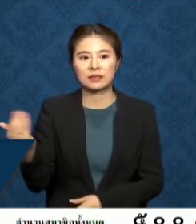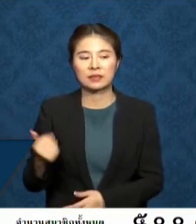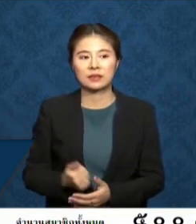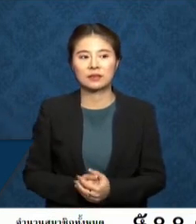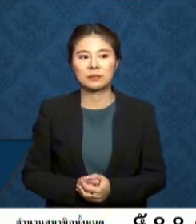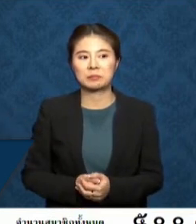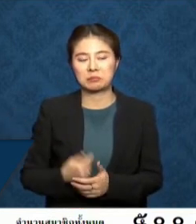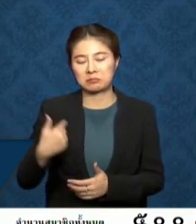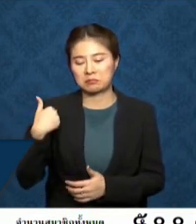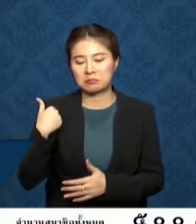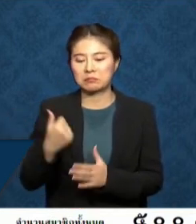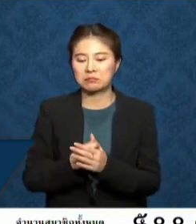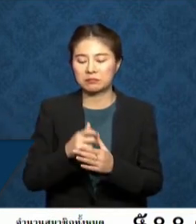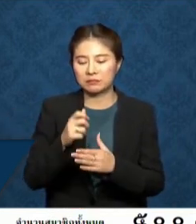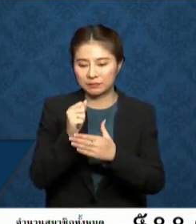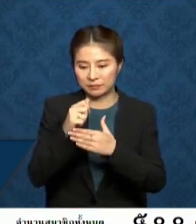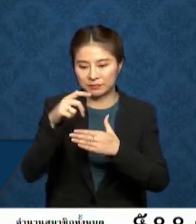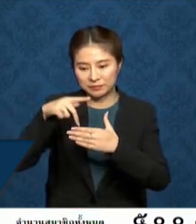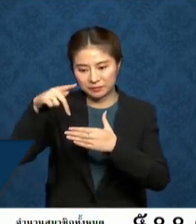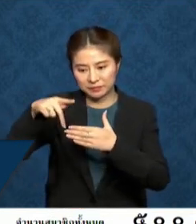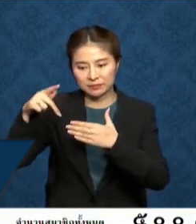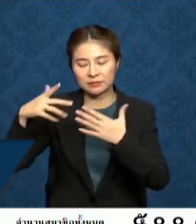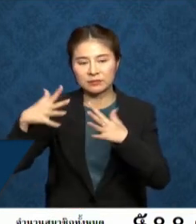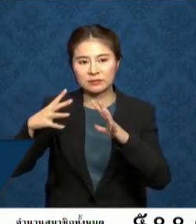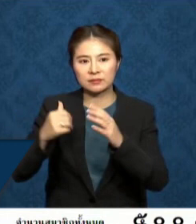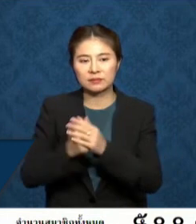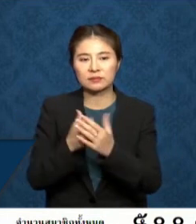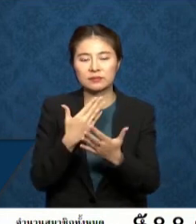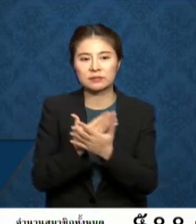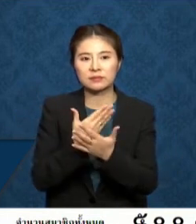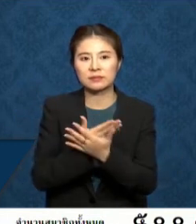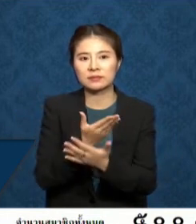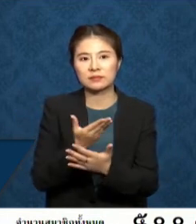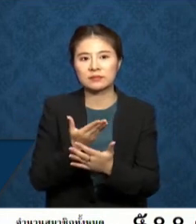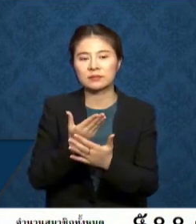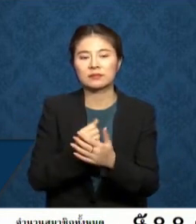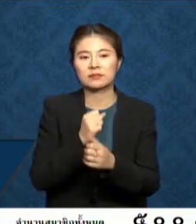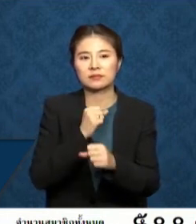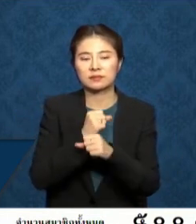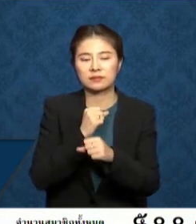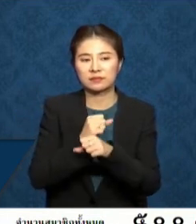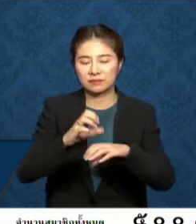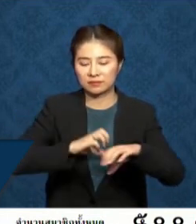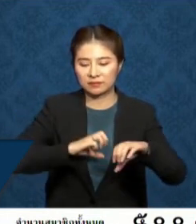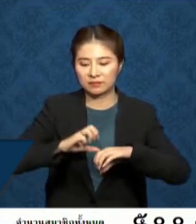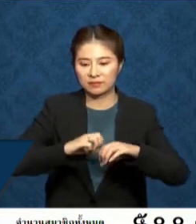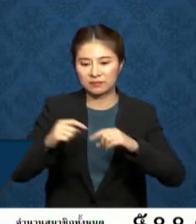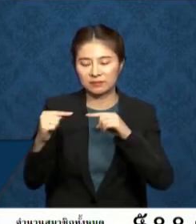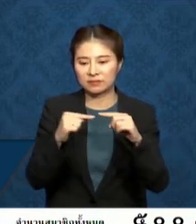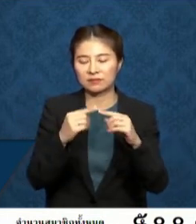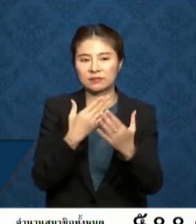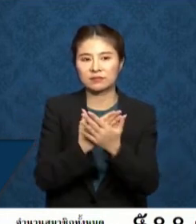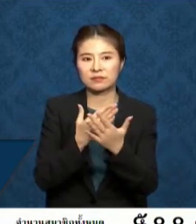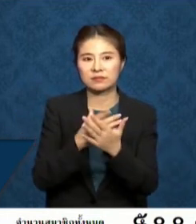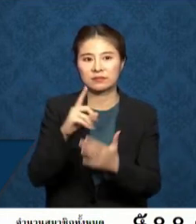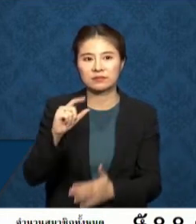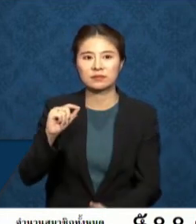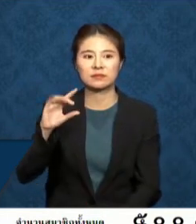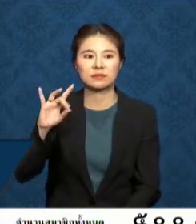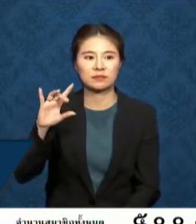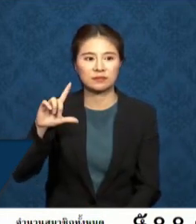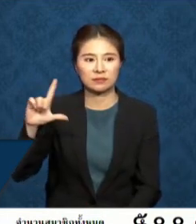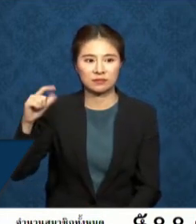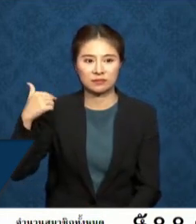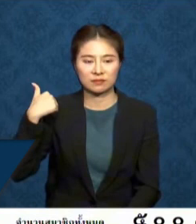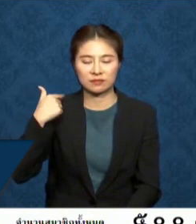Station แล้วในปีนี้67นะครับททก็ของบเพื่อที่จะดำเนินการแอปของตัวเองต่อ28ล้านนะครับ